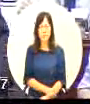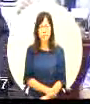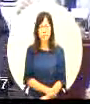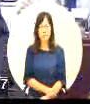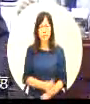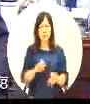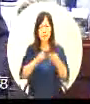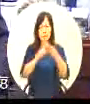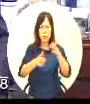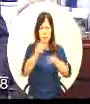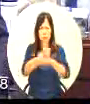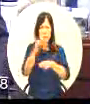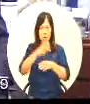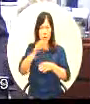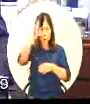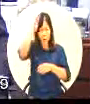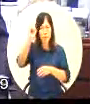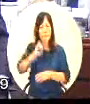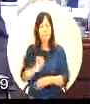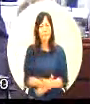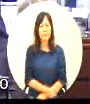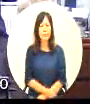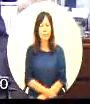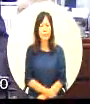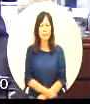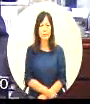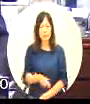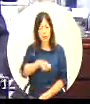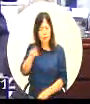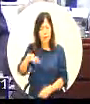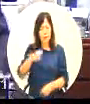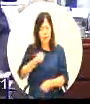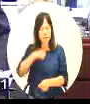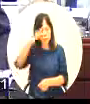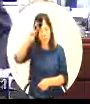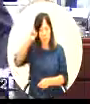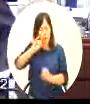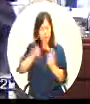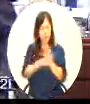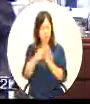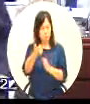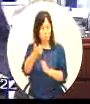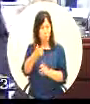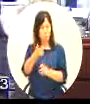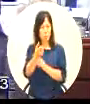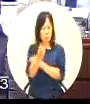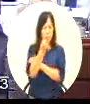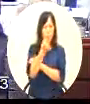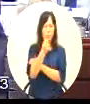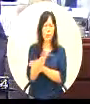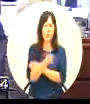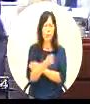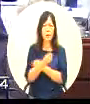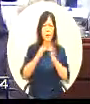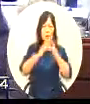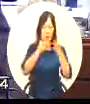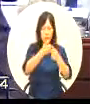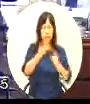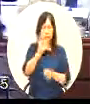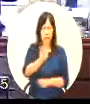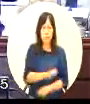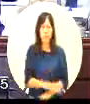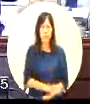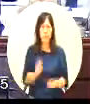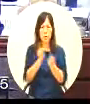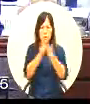谢谢主席，谢谢高议员我们知道高议员是一个非常优秀认真的议员，也对